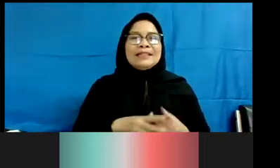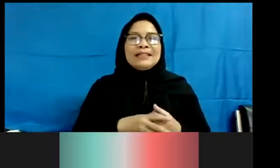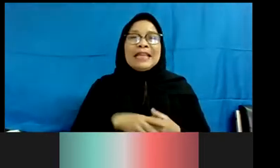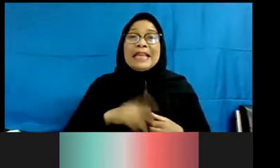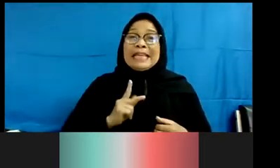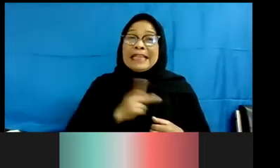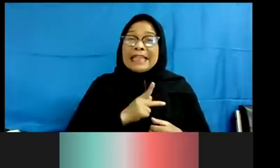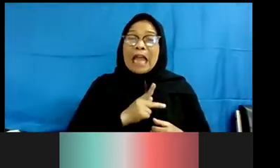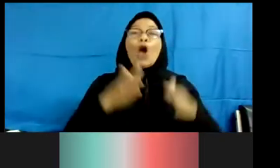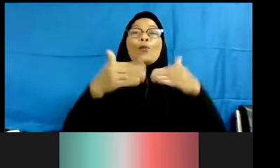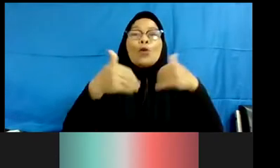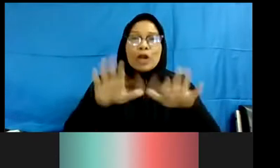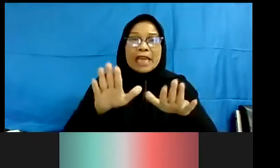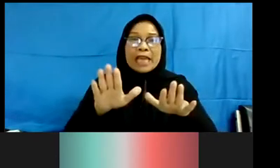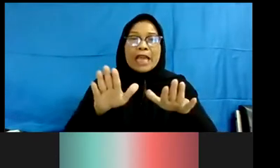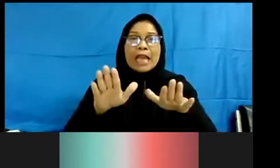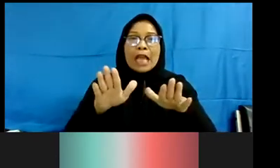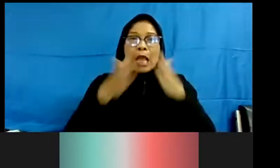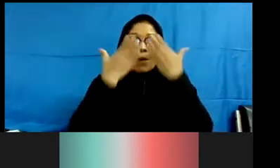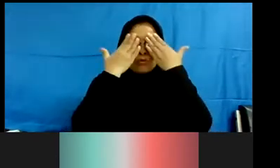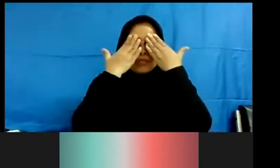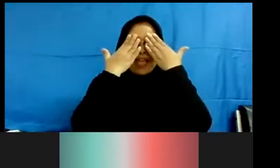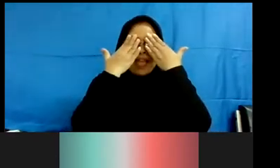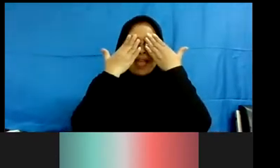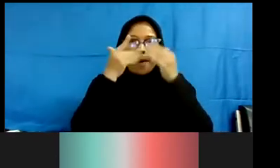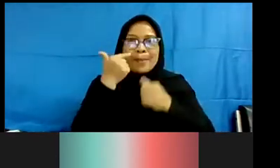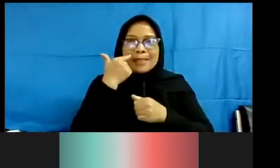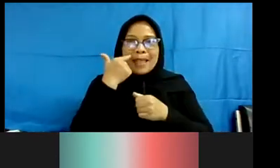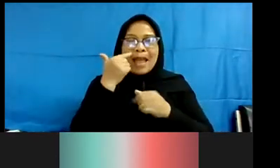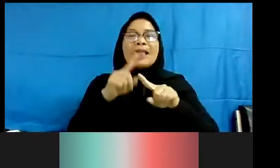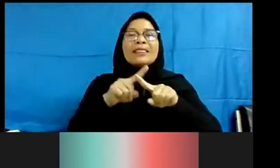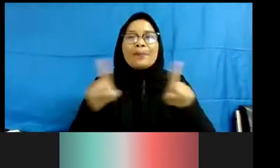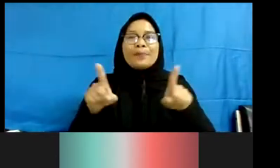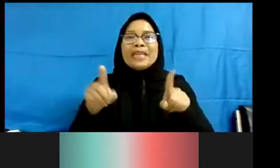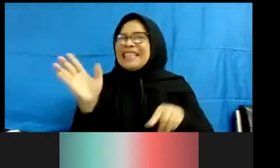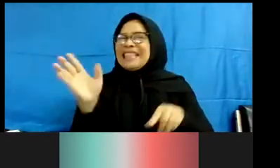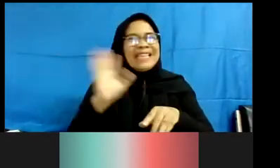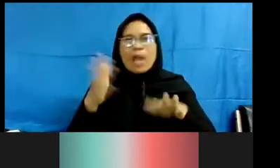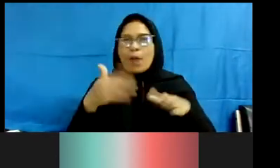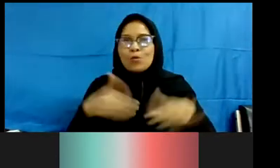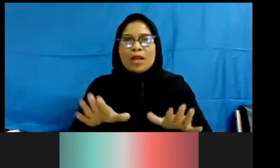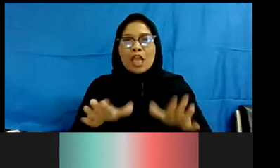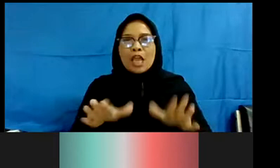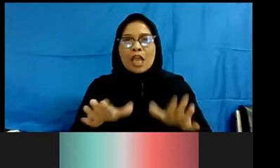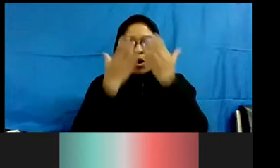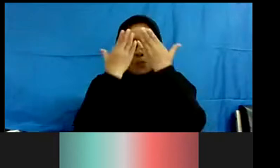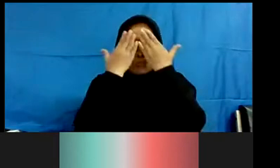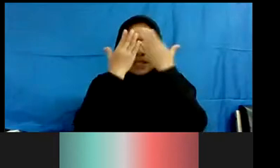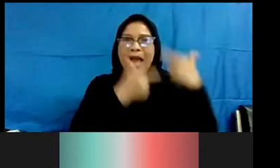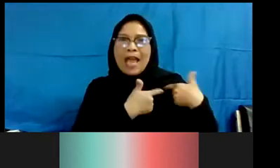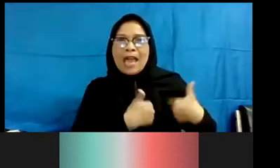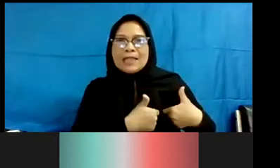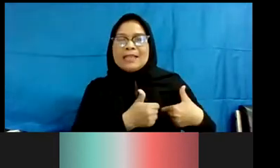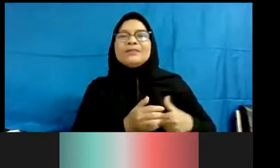jangan sampai buta hati. Luar biasa. Dan itu tadi